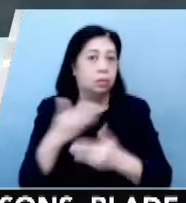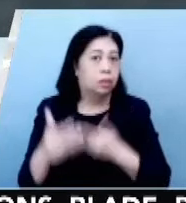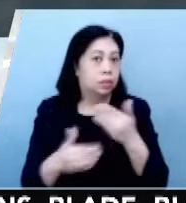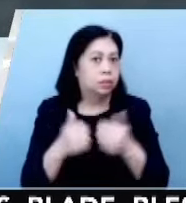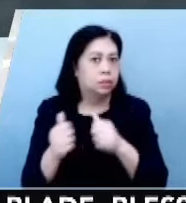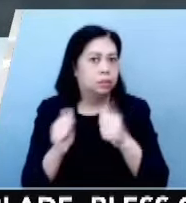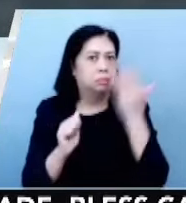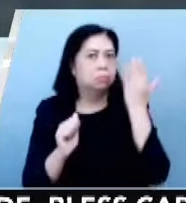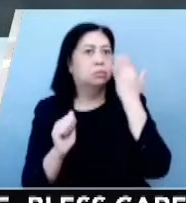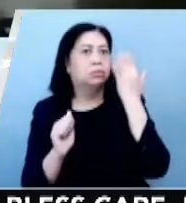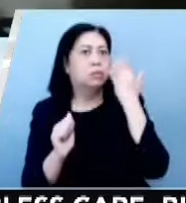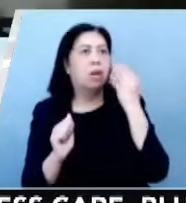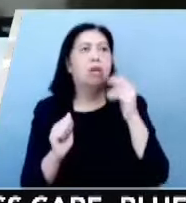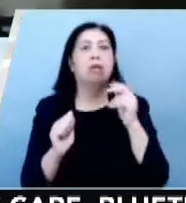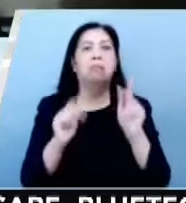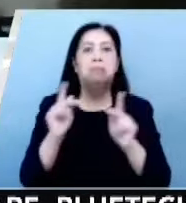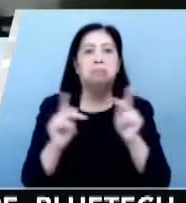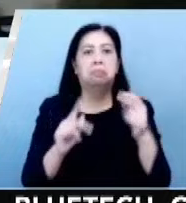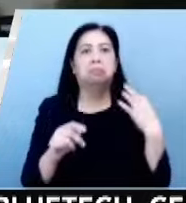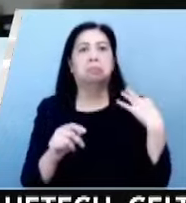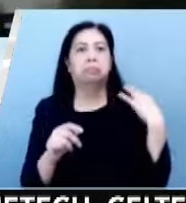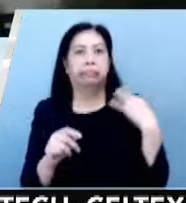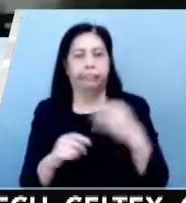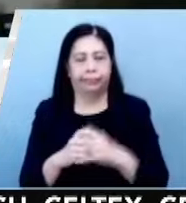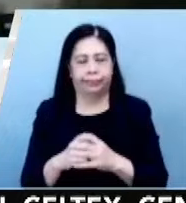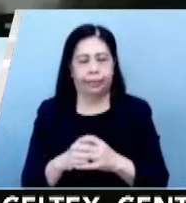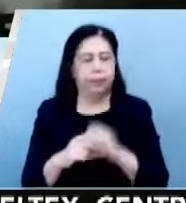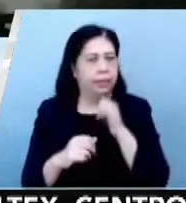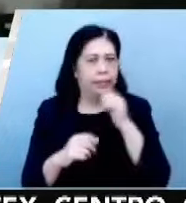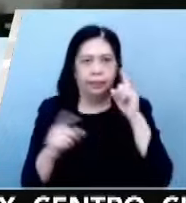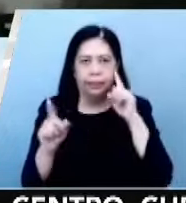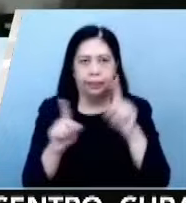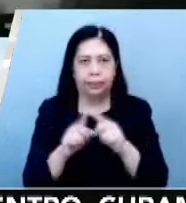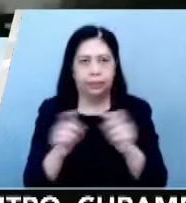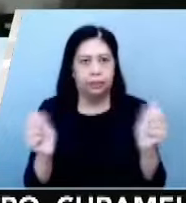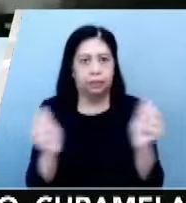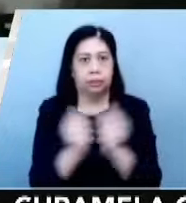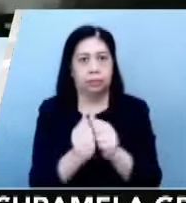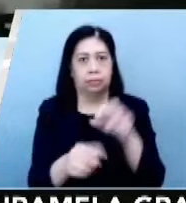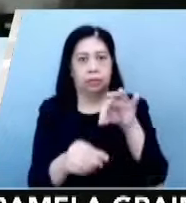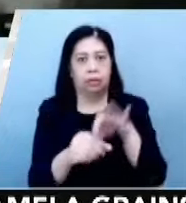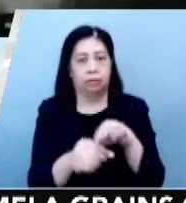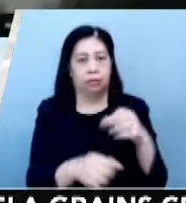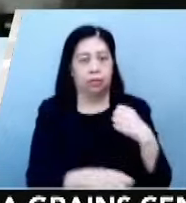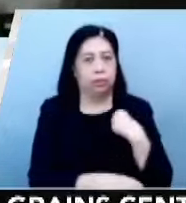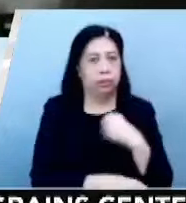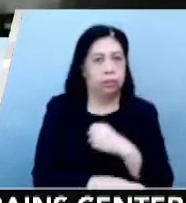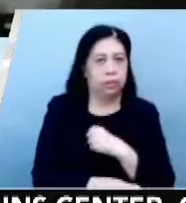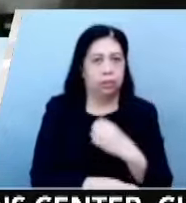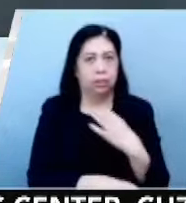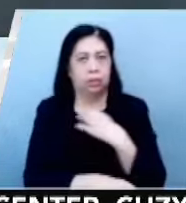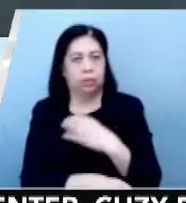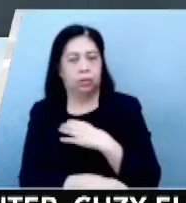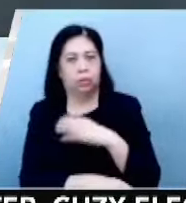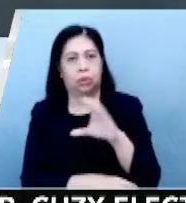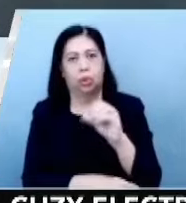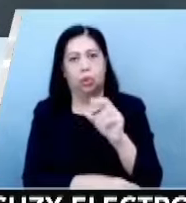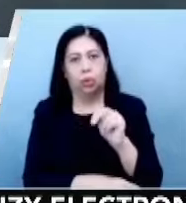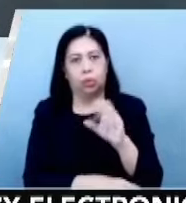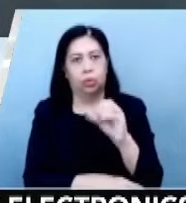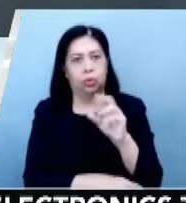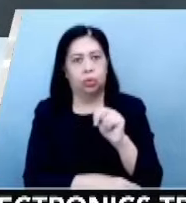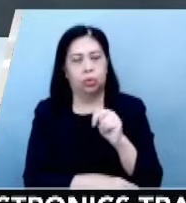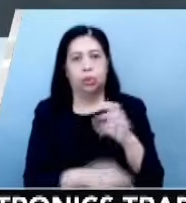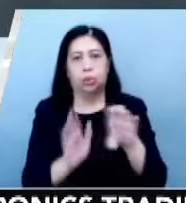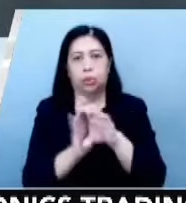of a People's Initiative. Tutol din sila sa magkasamang pagboto ng Senado at Kamara sa Constituent Assembly. It will